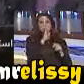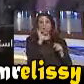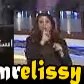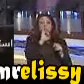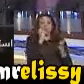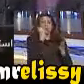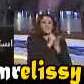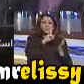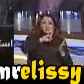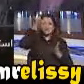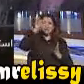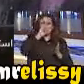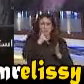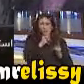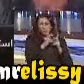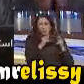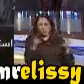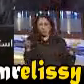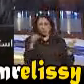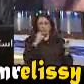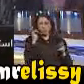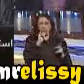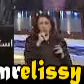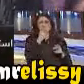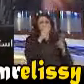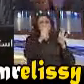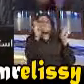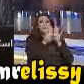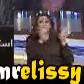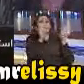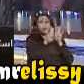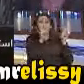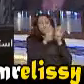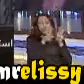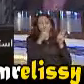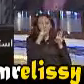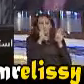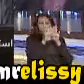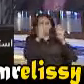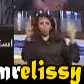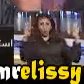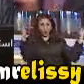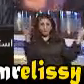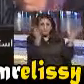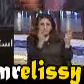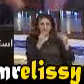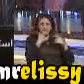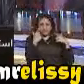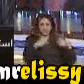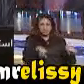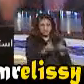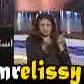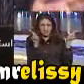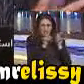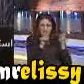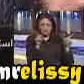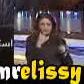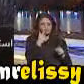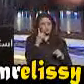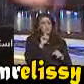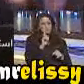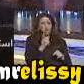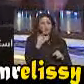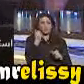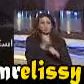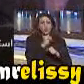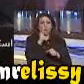3 أيام، اتفتح النهاردة عشان برضو الناس اللي وراها مصالح والناس اللي متعطلة مصالحها. الصور كلنا احنا